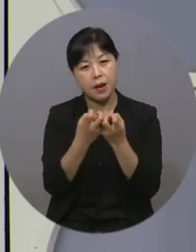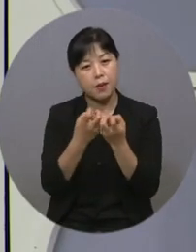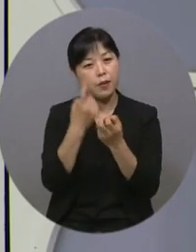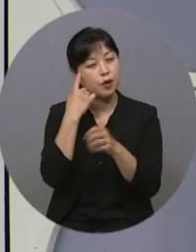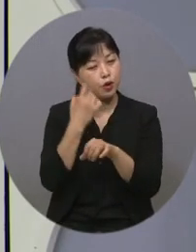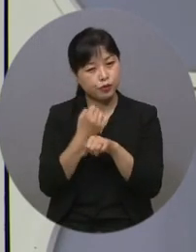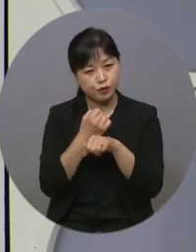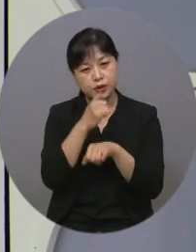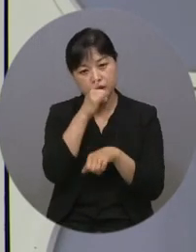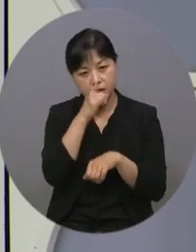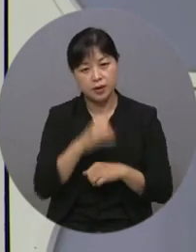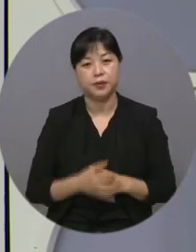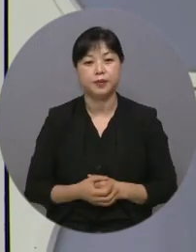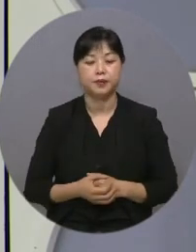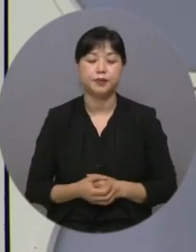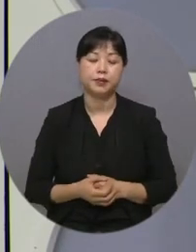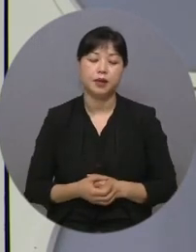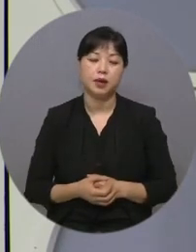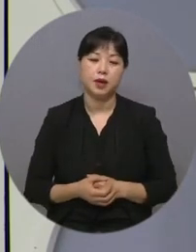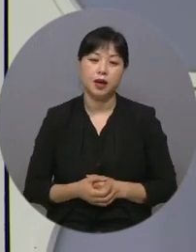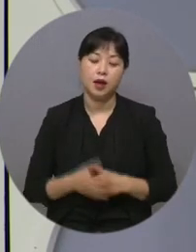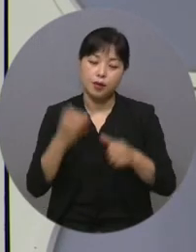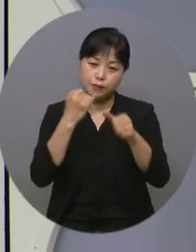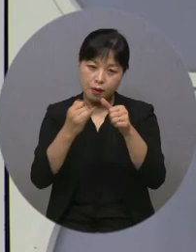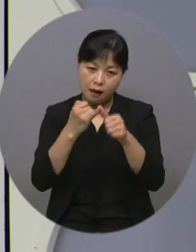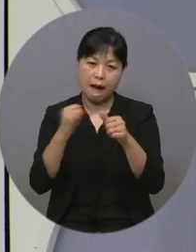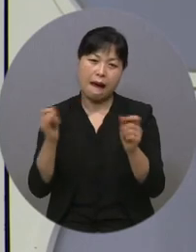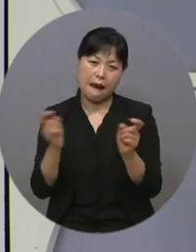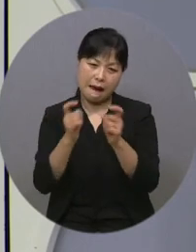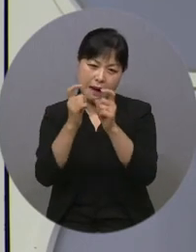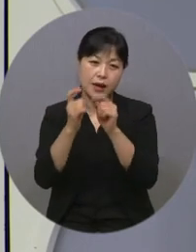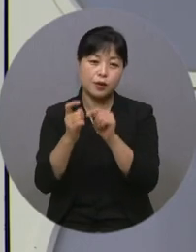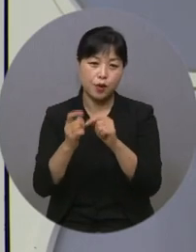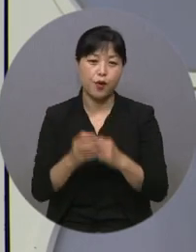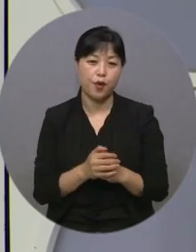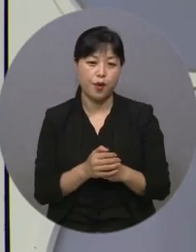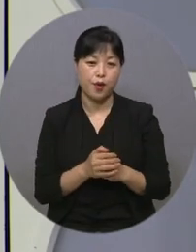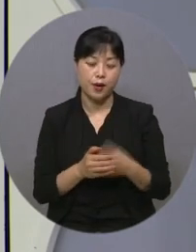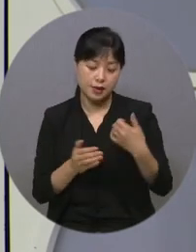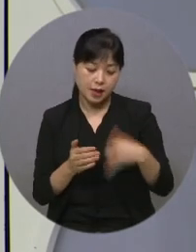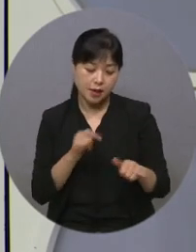연구하거든요. 그래서 부부싸움 하는 것도 그렇고 자녀와의